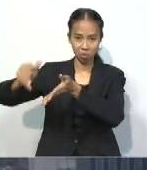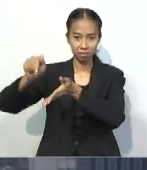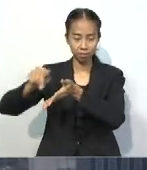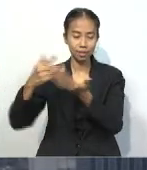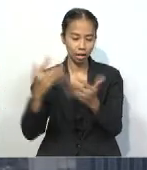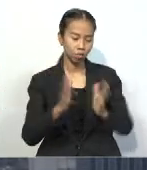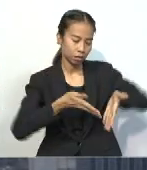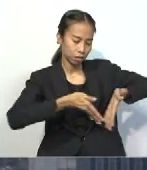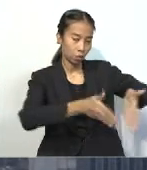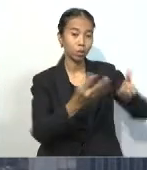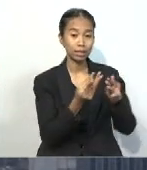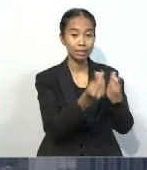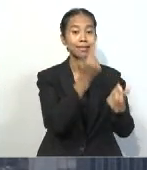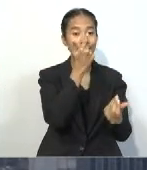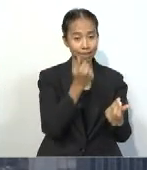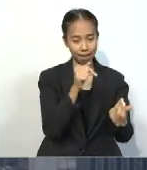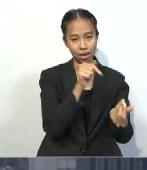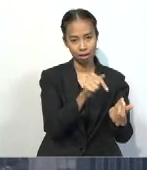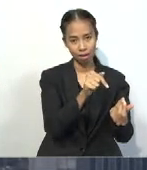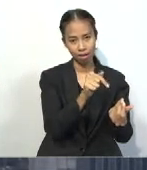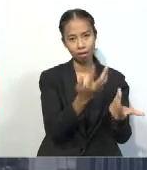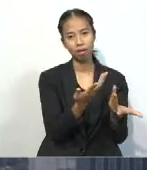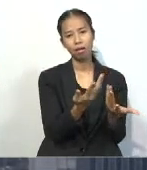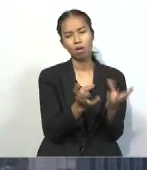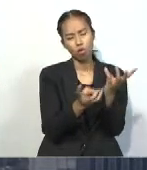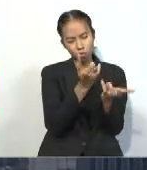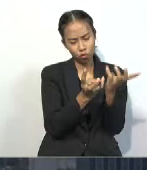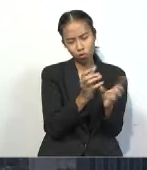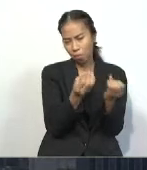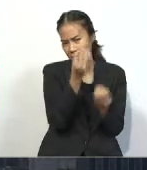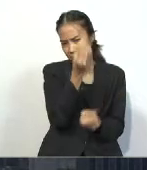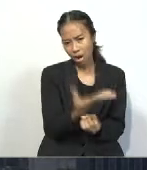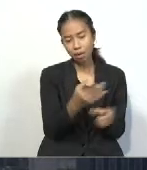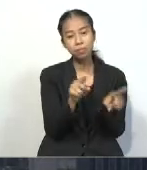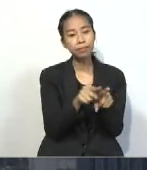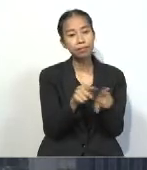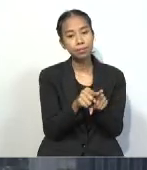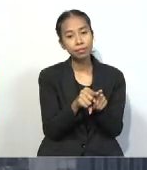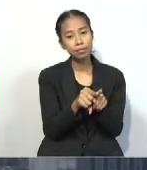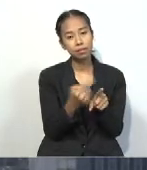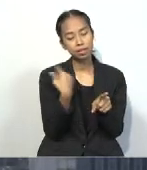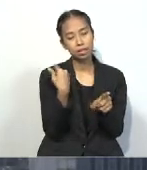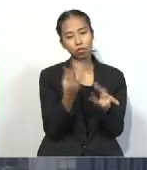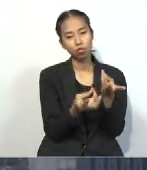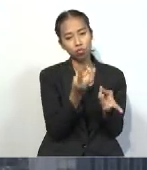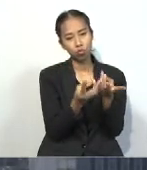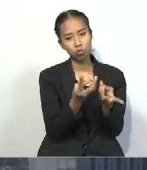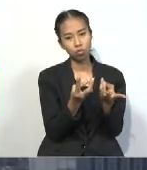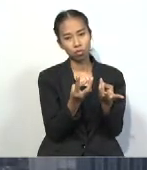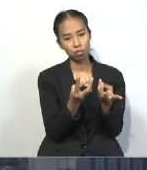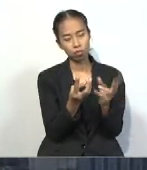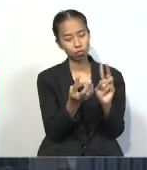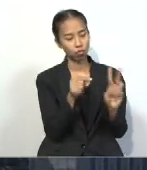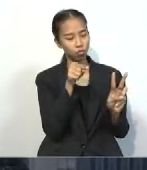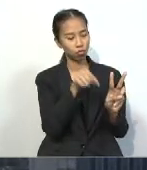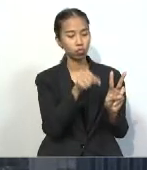ดินแดงที่บอกว่าเป็นอีก1จุดที่มีค่าเกินมาตรฐานเช่นเดียวกันเนี่ยมีฝุ่นละอองขนาด